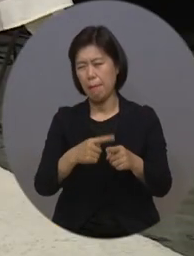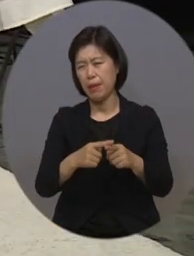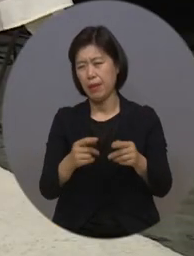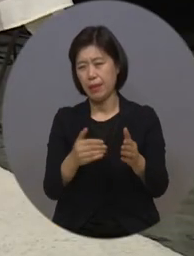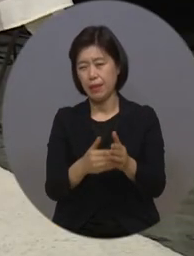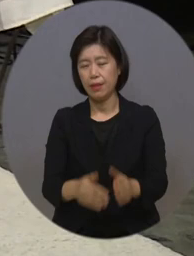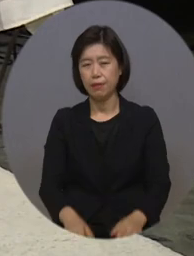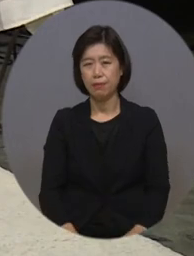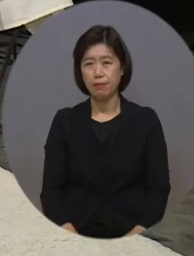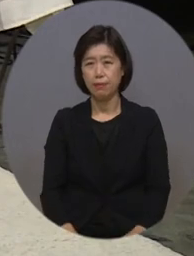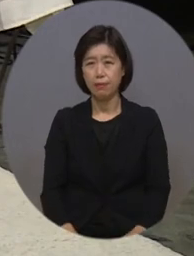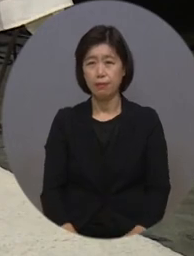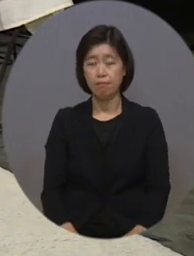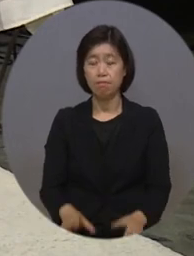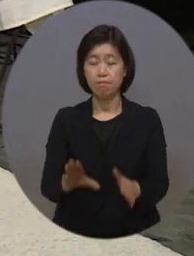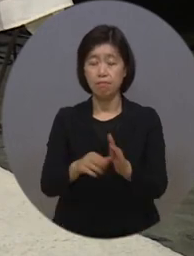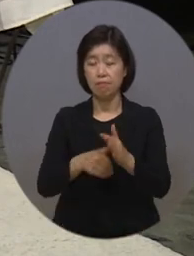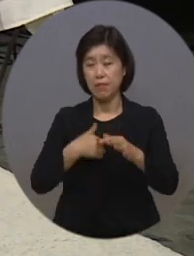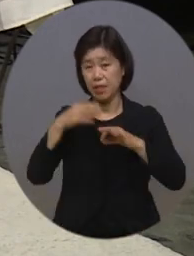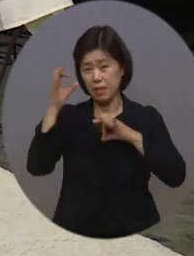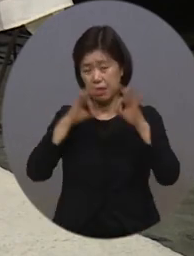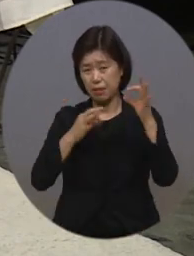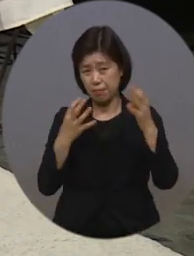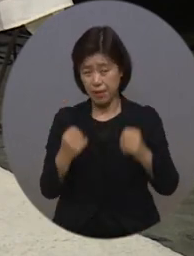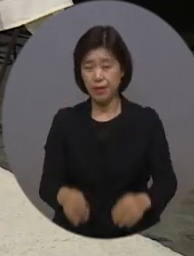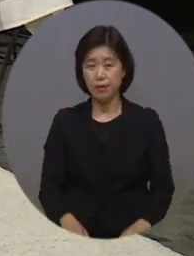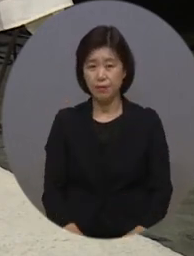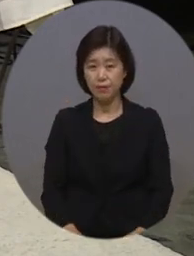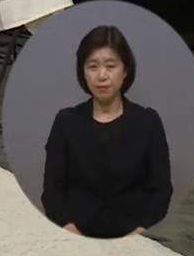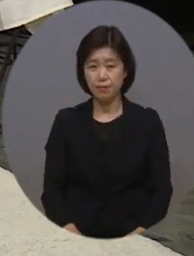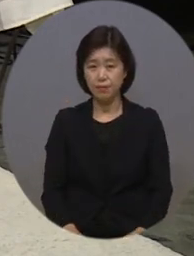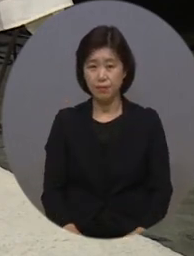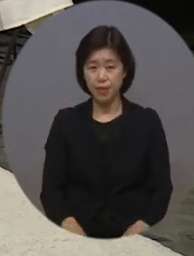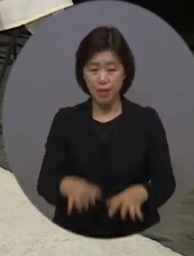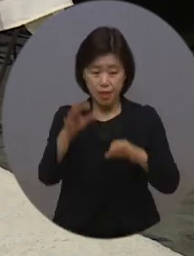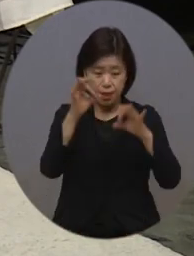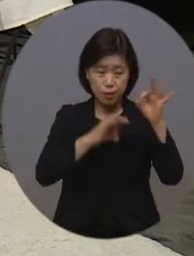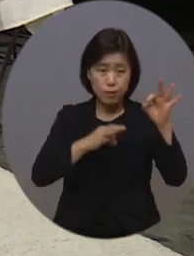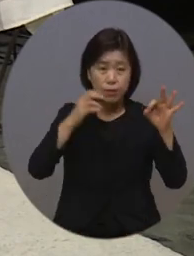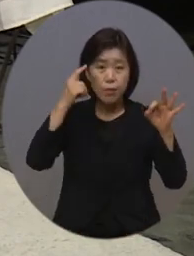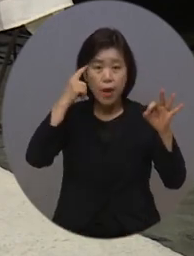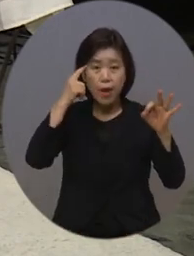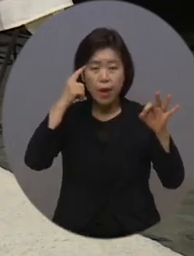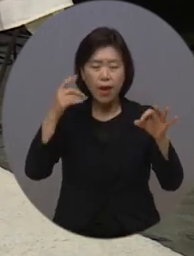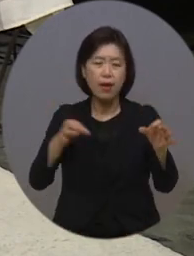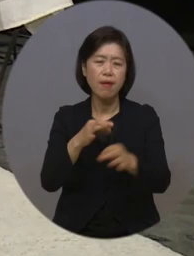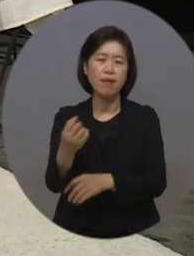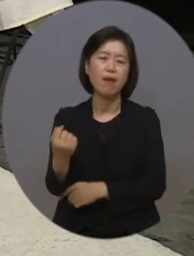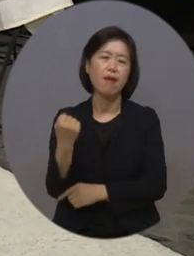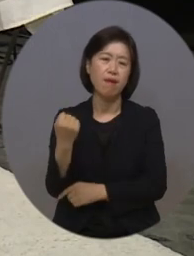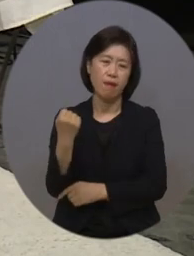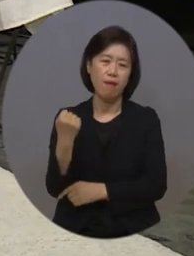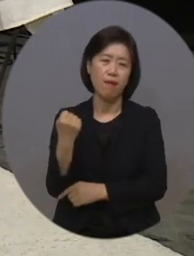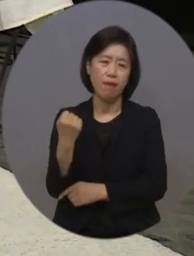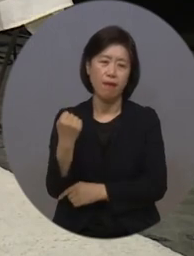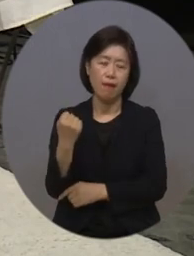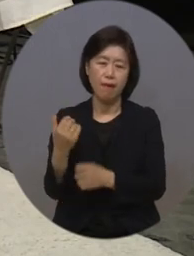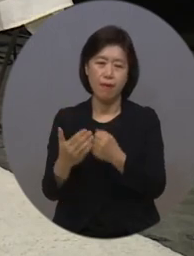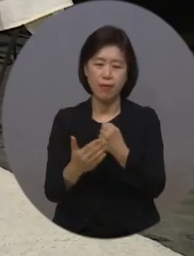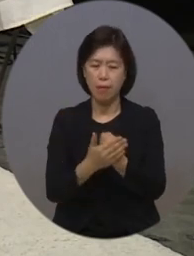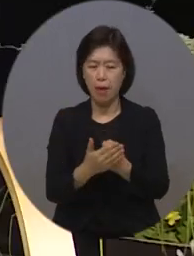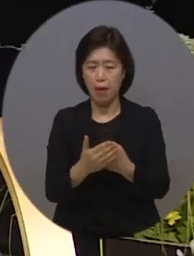이 실수는 경제력을 최고 가치관으로 가진 대다수 현대인이 경험하는 일상이기도 할